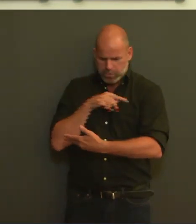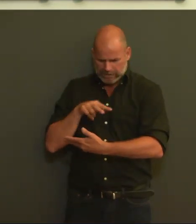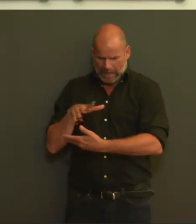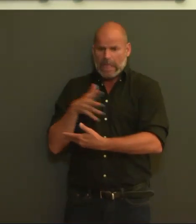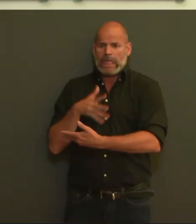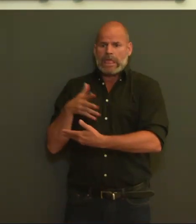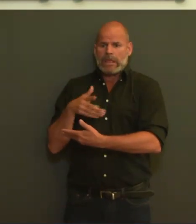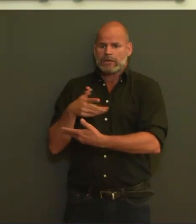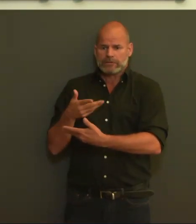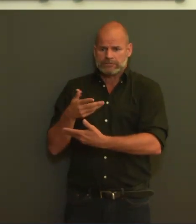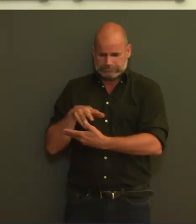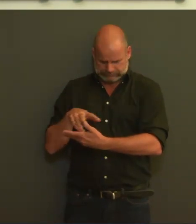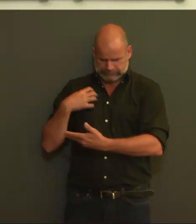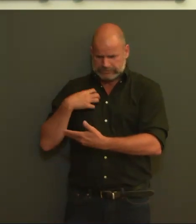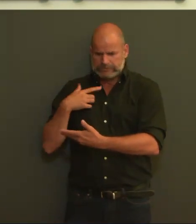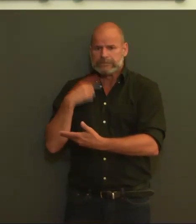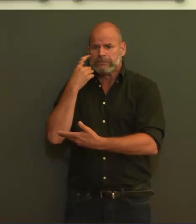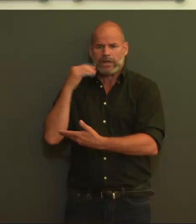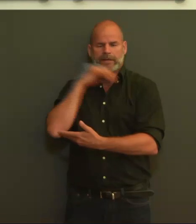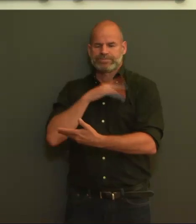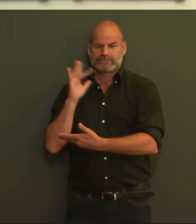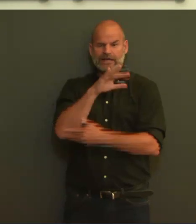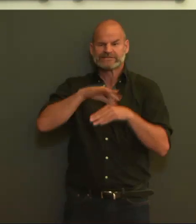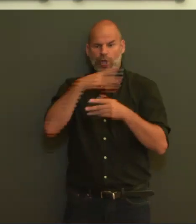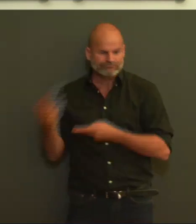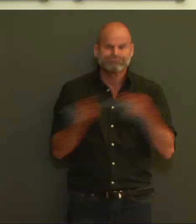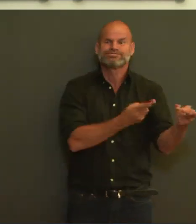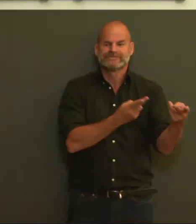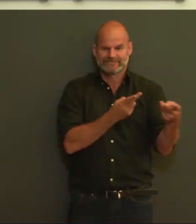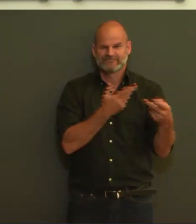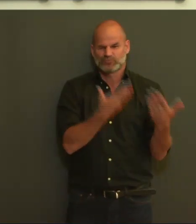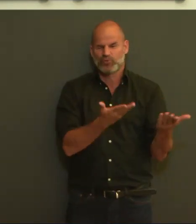het virus wordt vastgesteld bij zo'n jong kind.